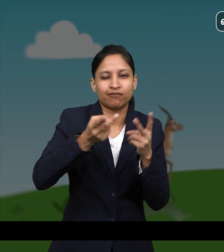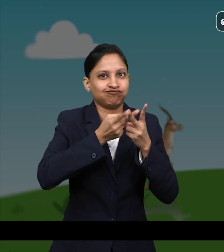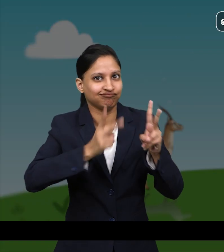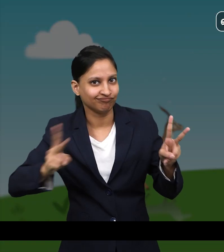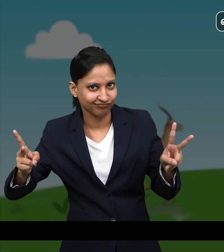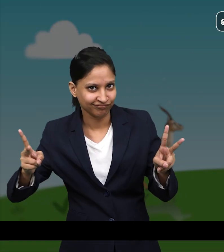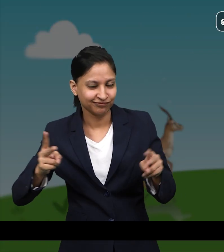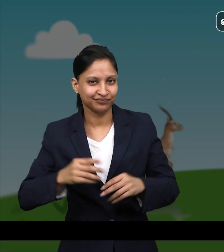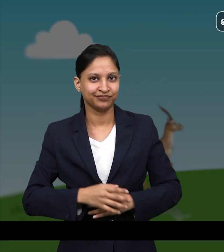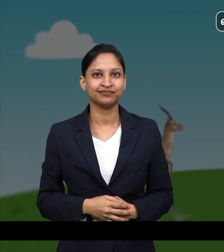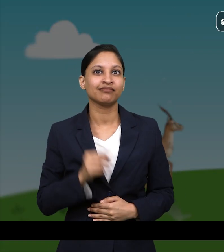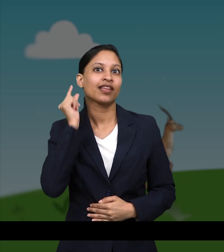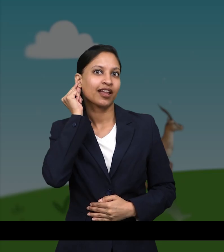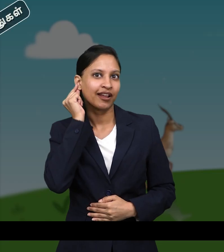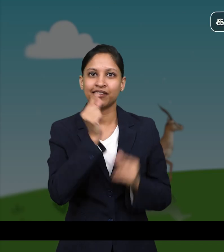விலங்குகள்,